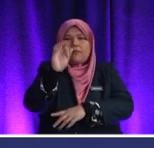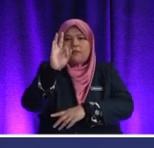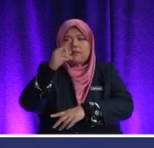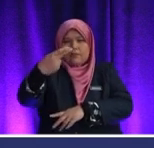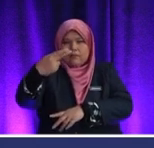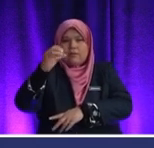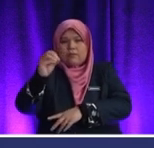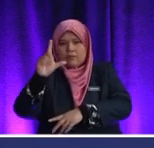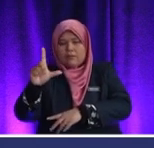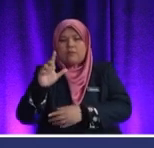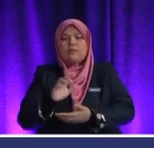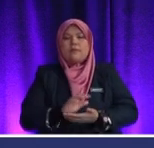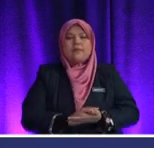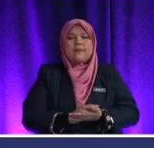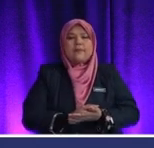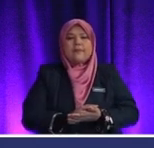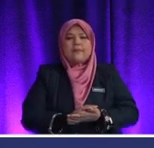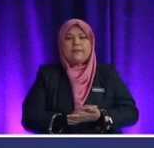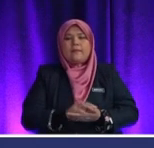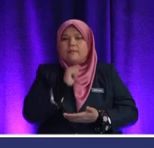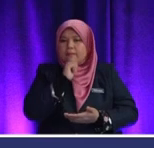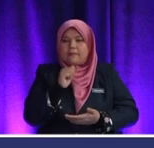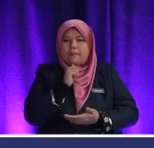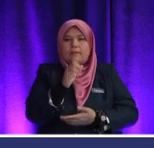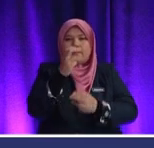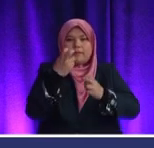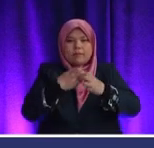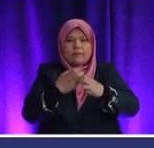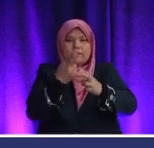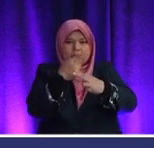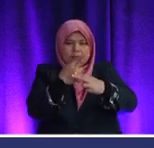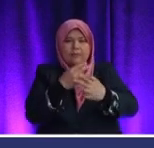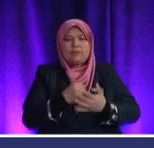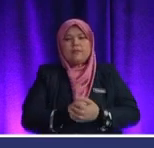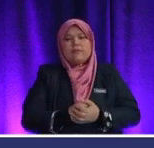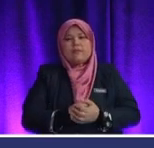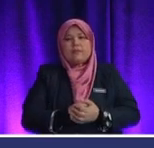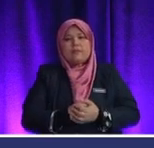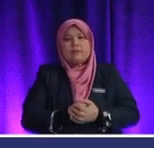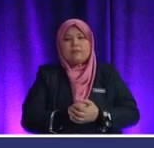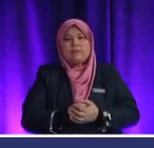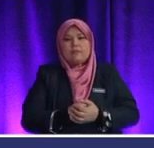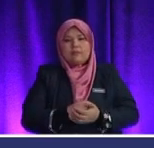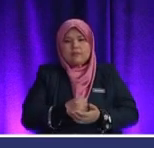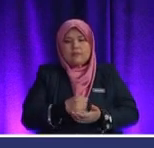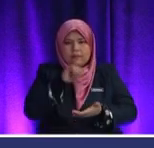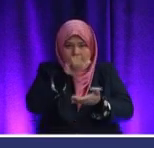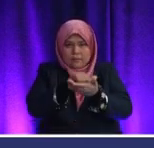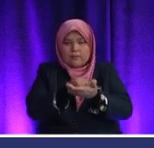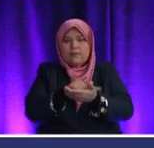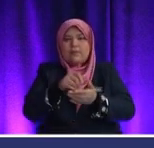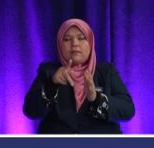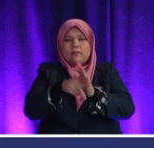larutan larutan yang bukan elektrolit Oke ini adalah kedudukan eh Thailand dan